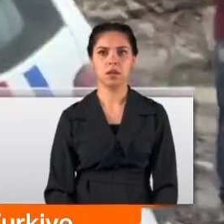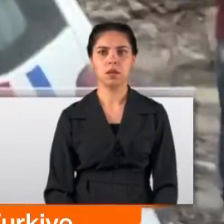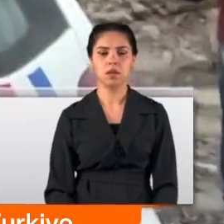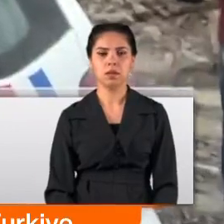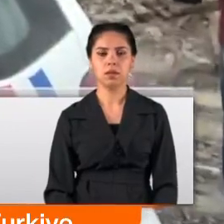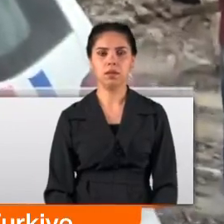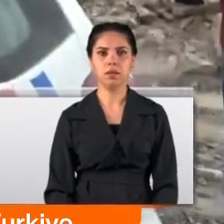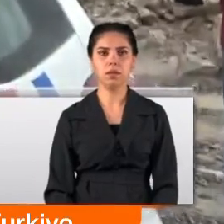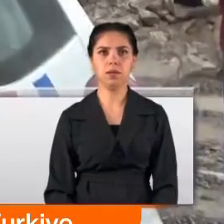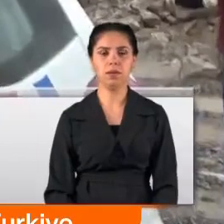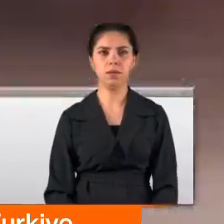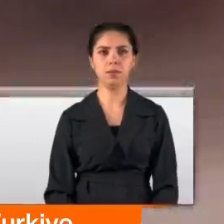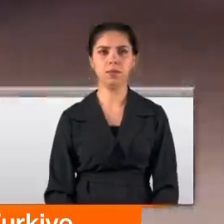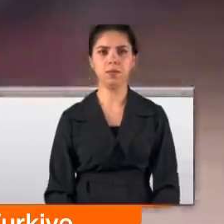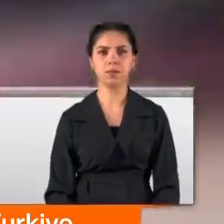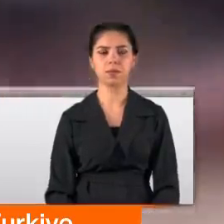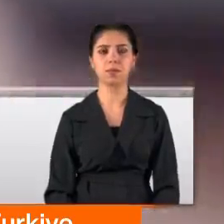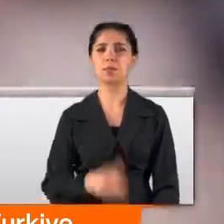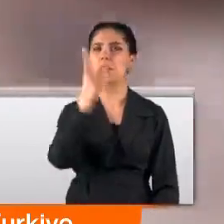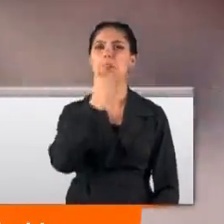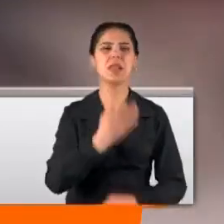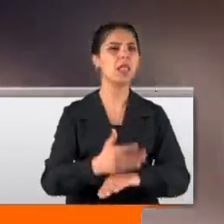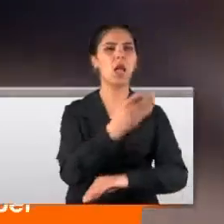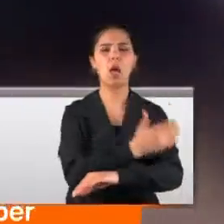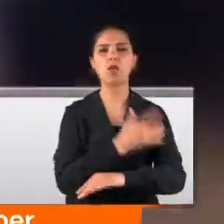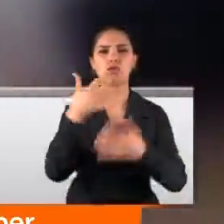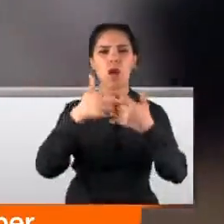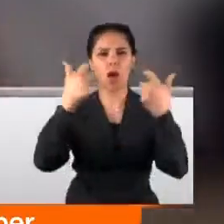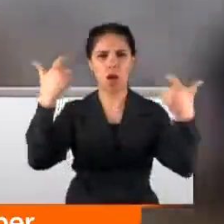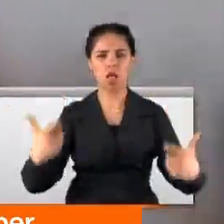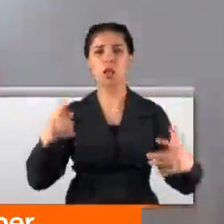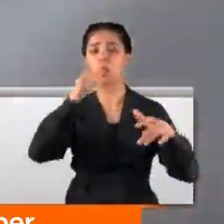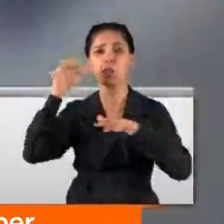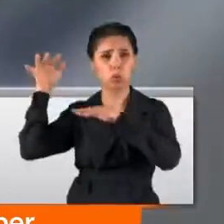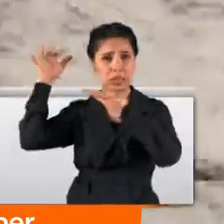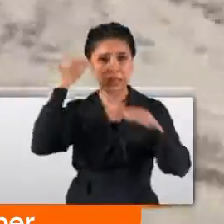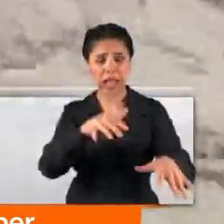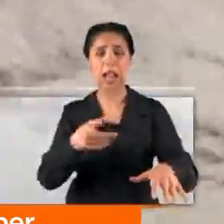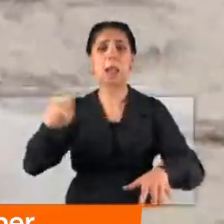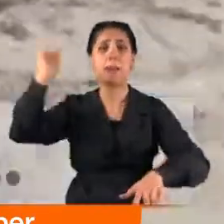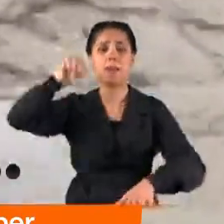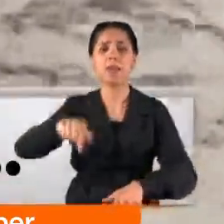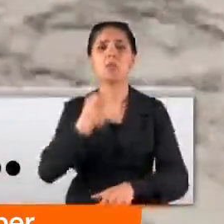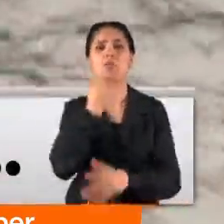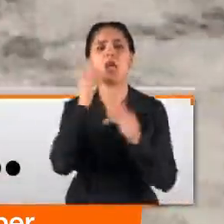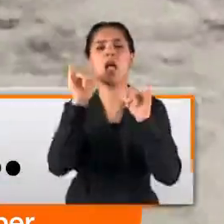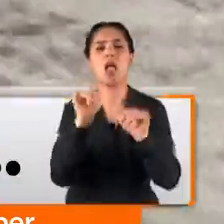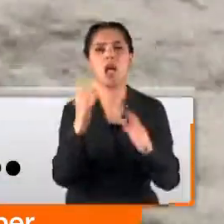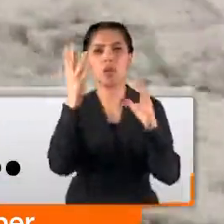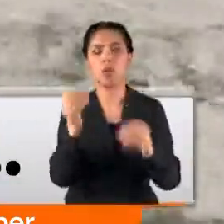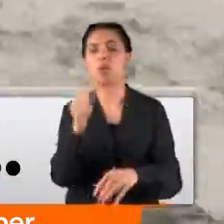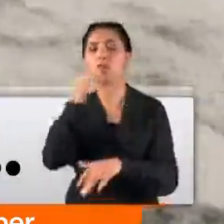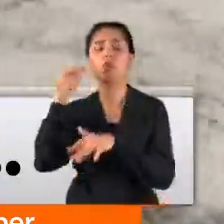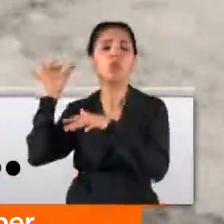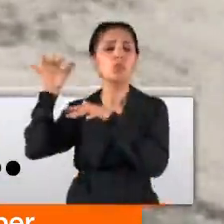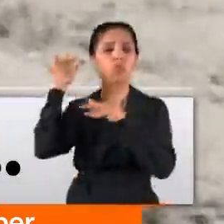Gelme. Geçen seneden daha fazla oldu. Bir yıl önce felaketi yaşayan Kastamonu'yu bir kez daha sel vurdu. Dereler taştı,